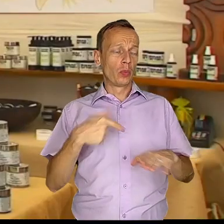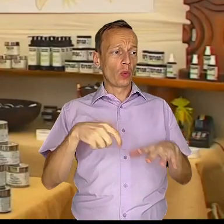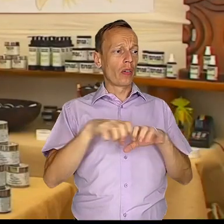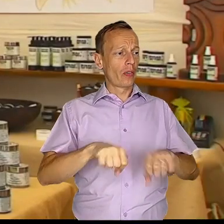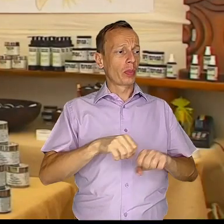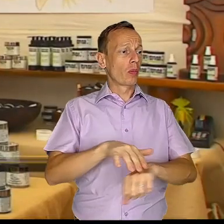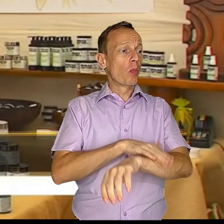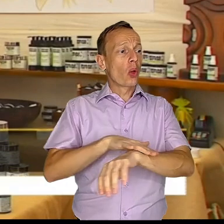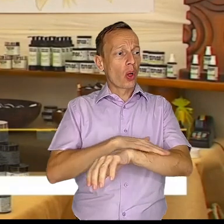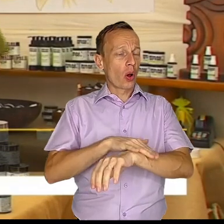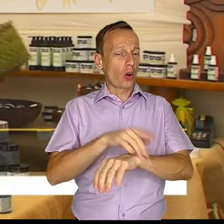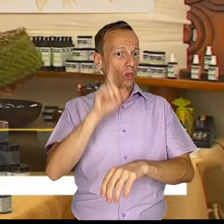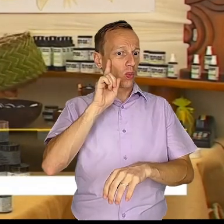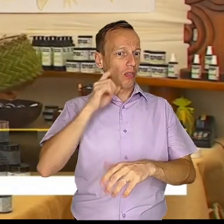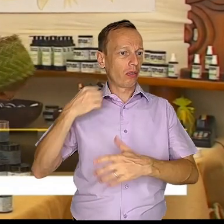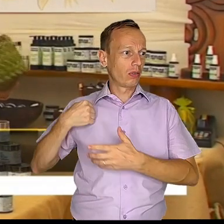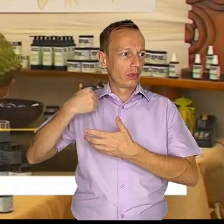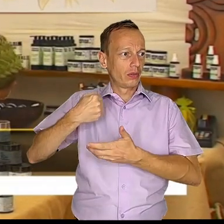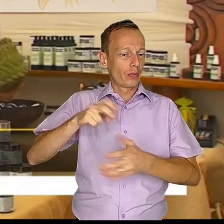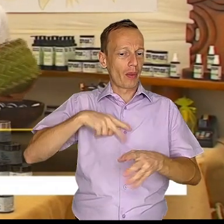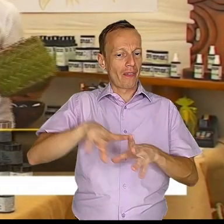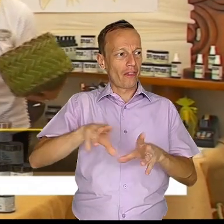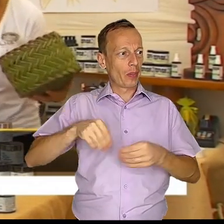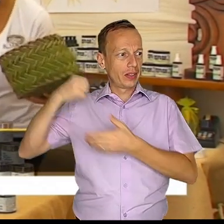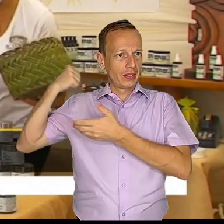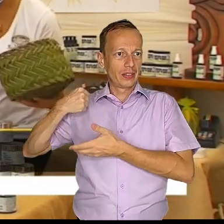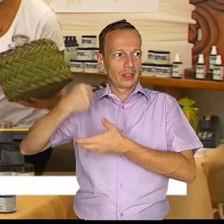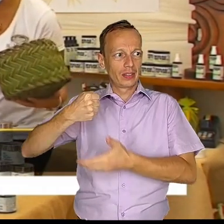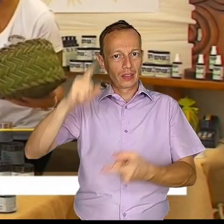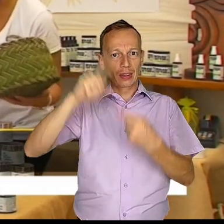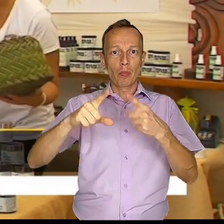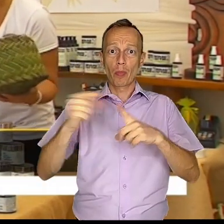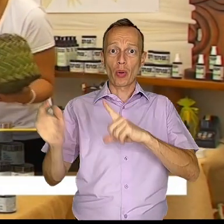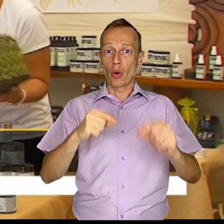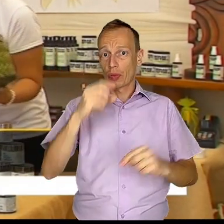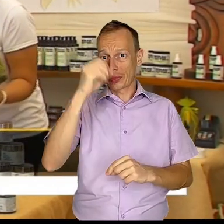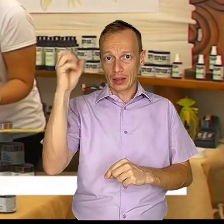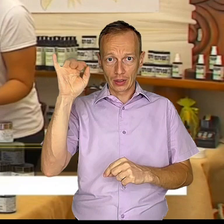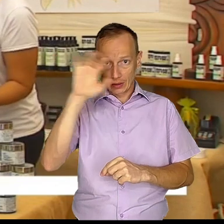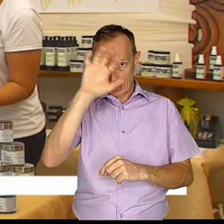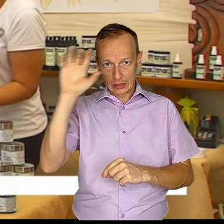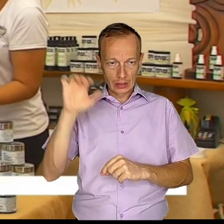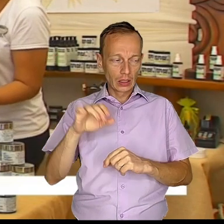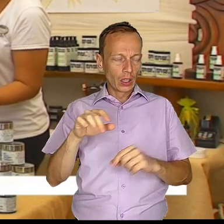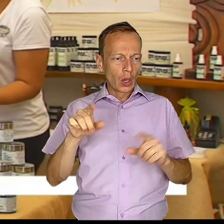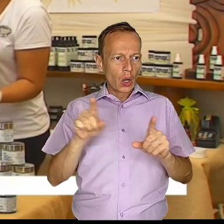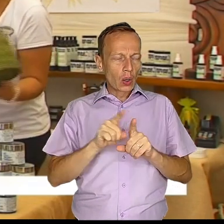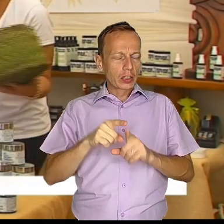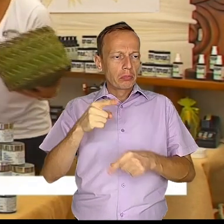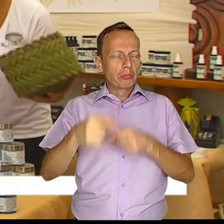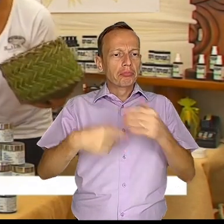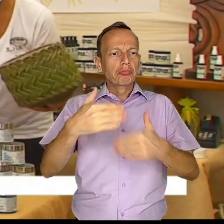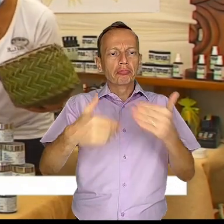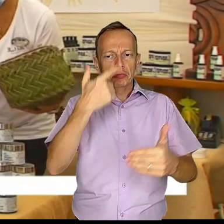le Mon-Œil avec la transmission des savoir-faire de ma famille au niveau Rauhotu Tahiti. Et petit